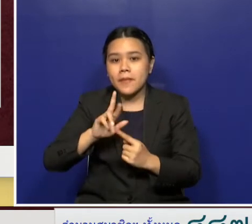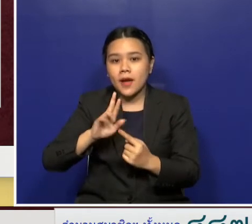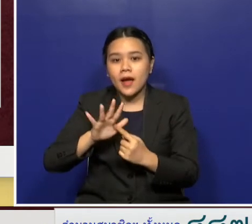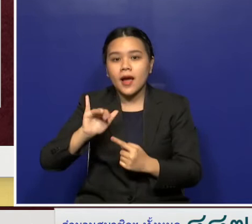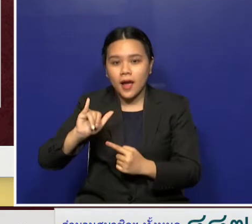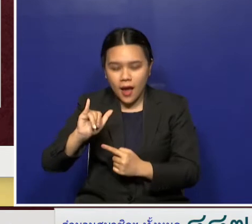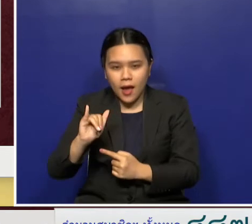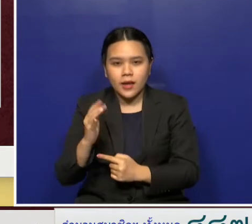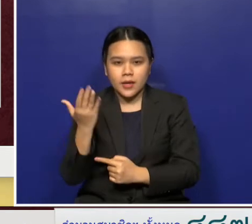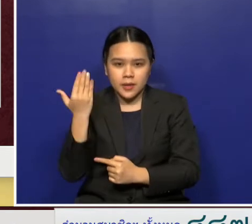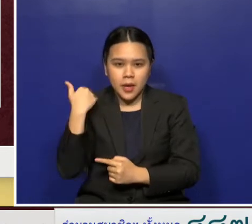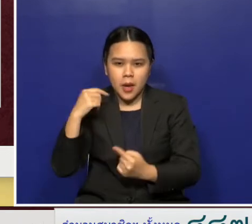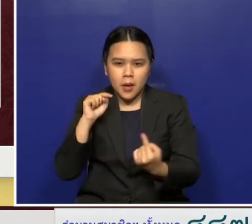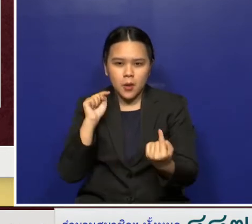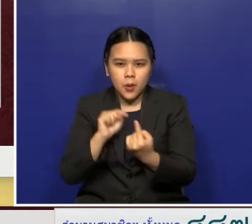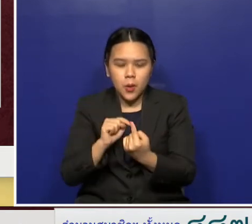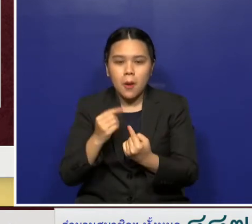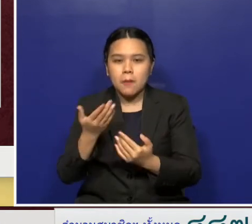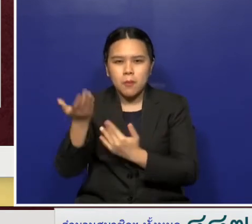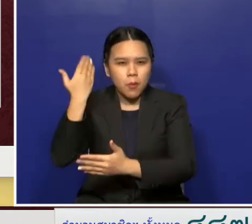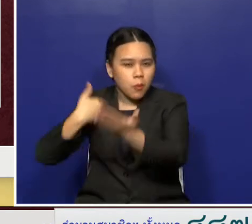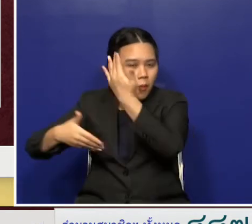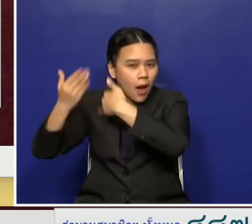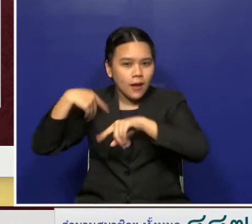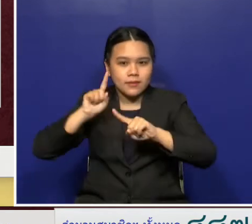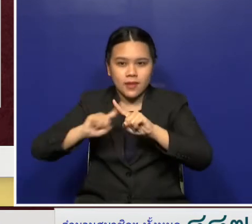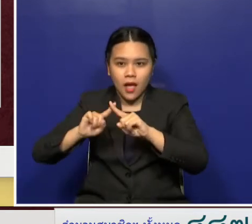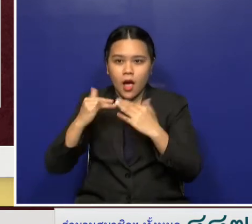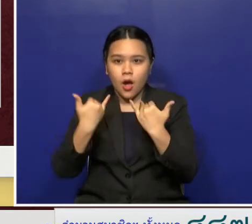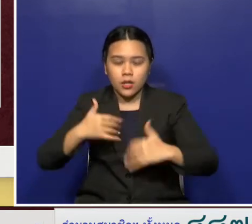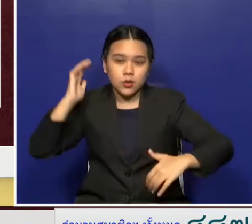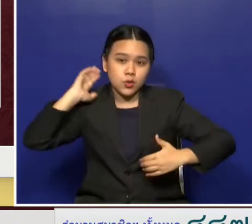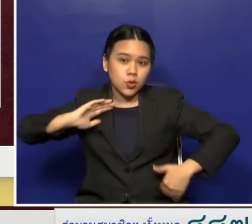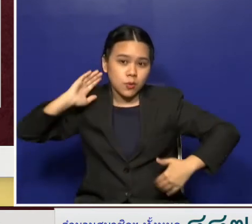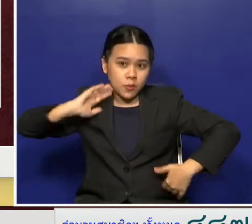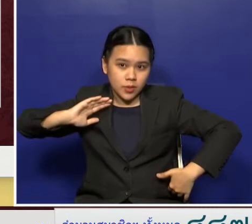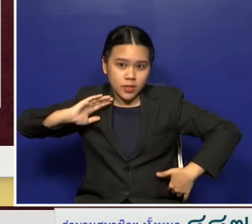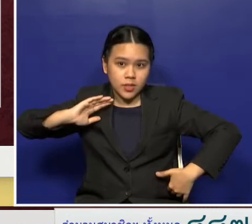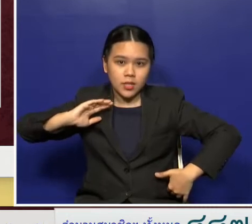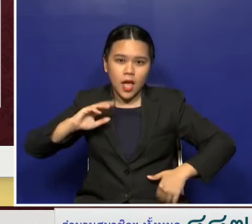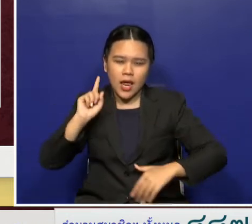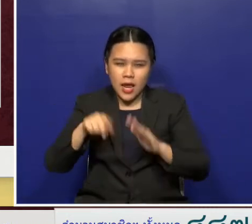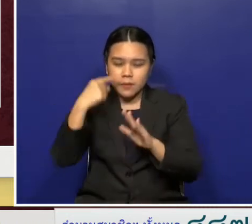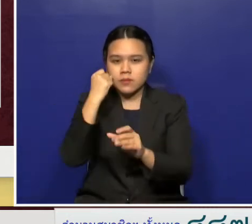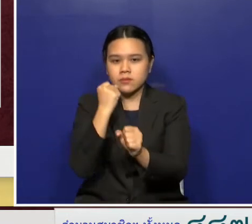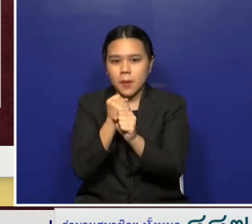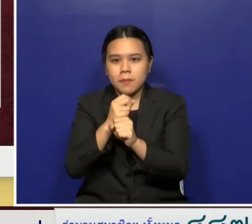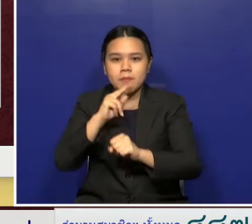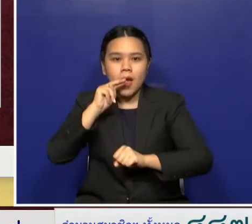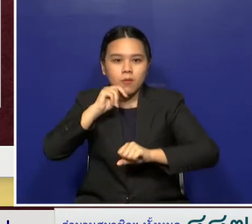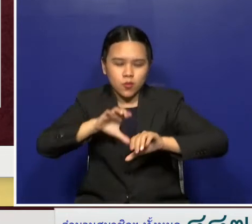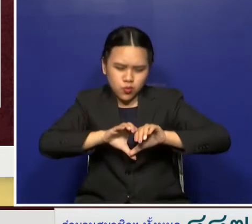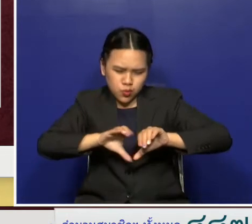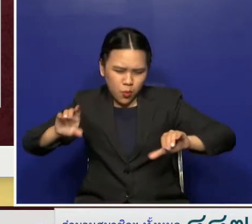เพื่ตันี้เป็นประวตษาทที่จัวัดดูปรีทาปล แห่งแรกของประเทศไทย